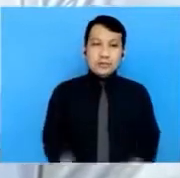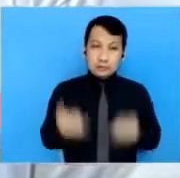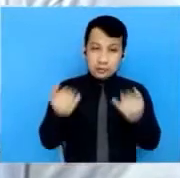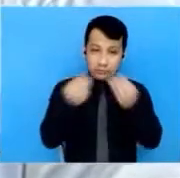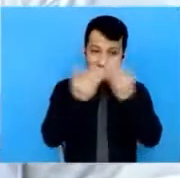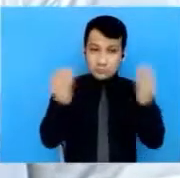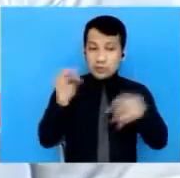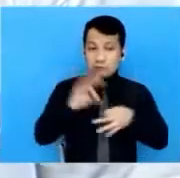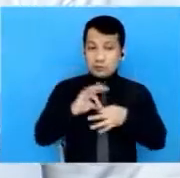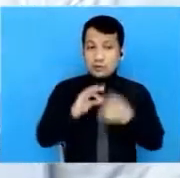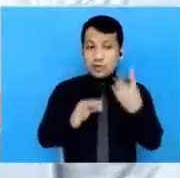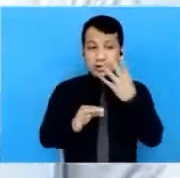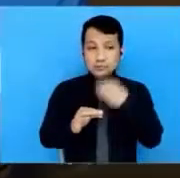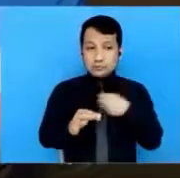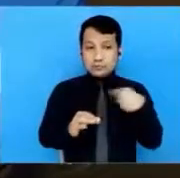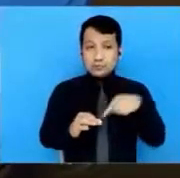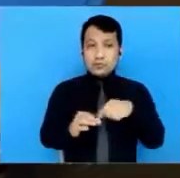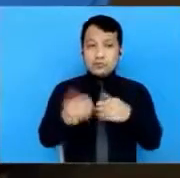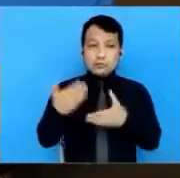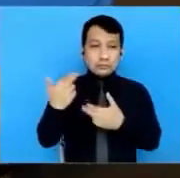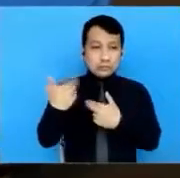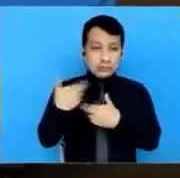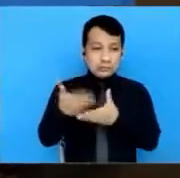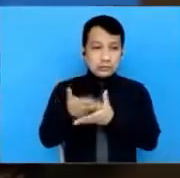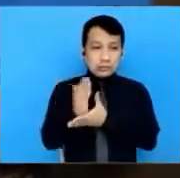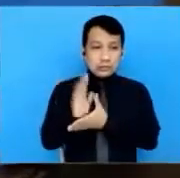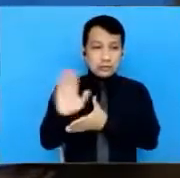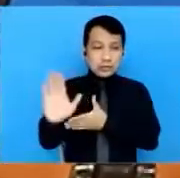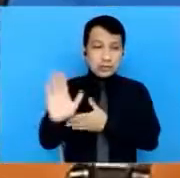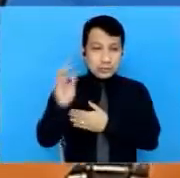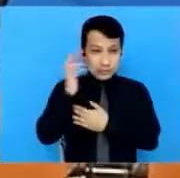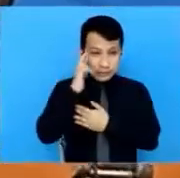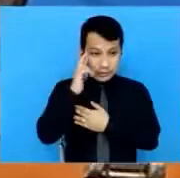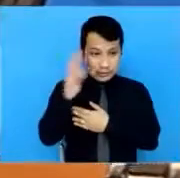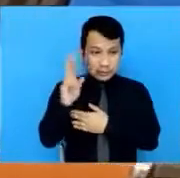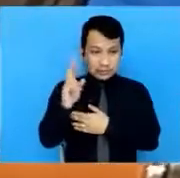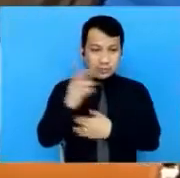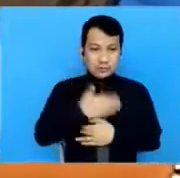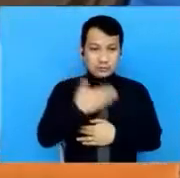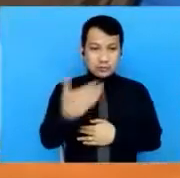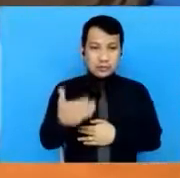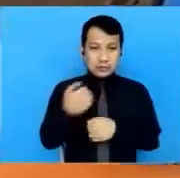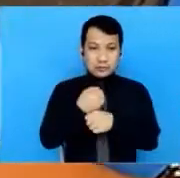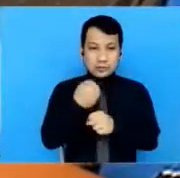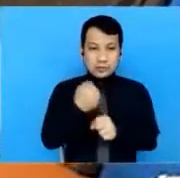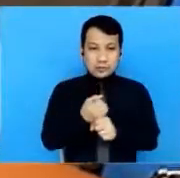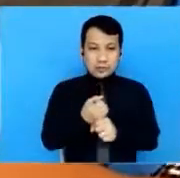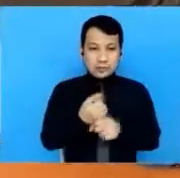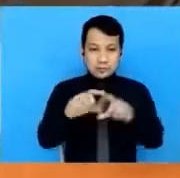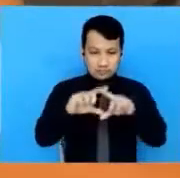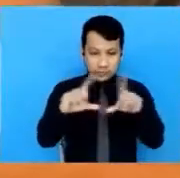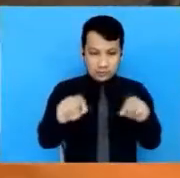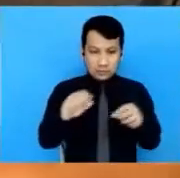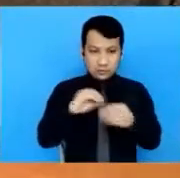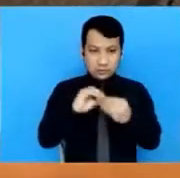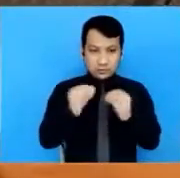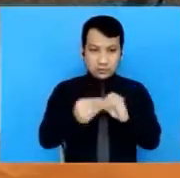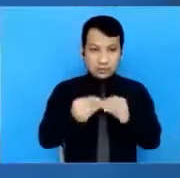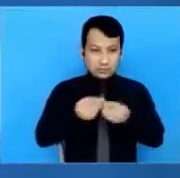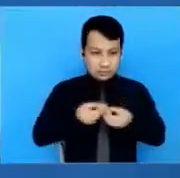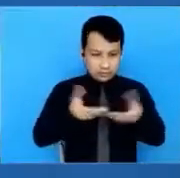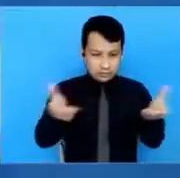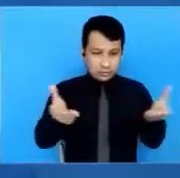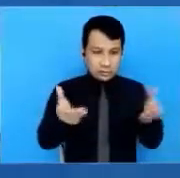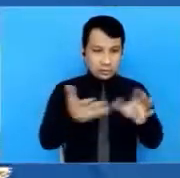kung sino po talaga yung karapat-dapat. Si Ray Gregorio, nagkusa ng gumawa ng mga stubs na may numero at pinamigay sa mga kapwa